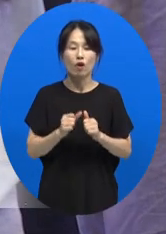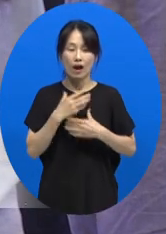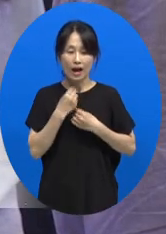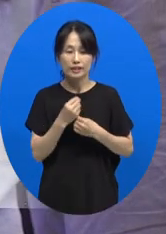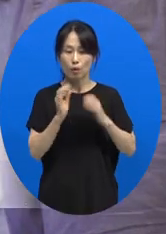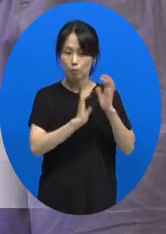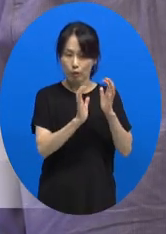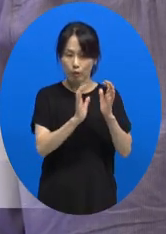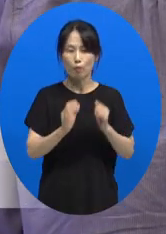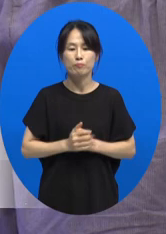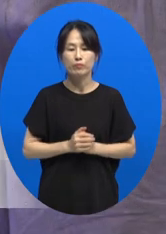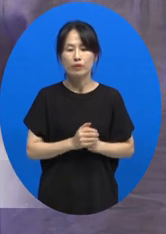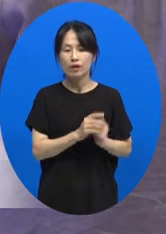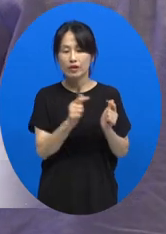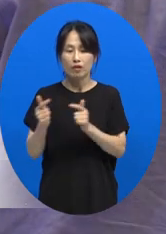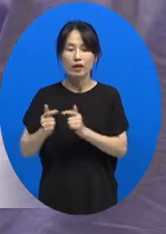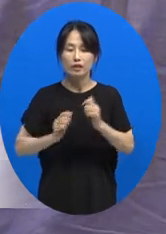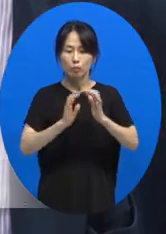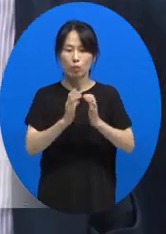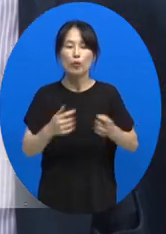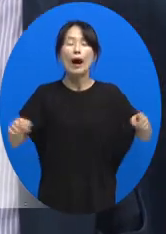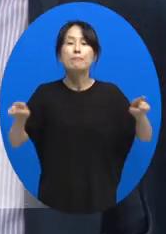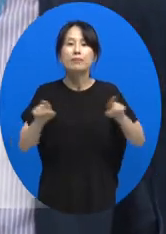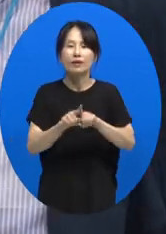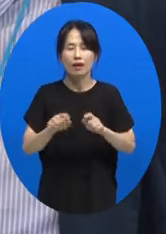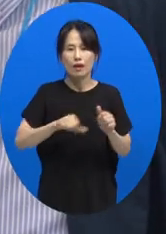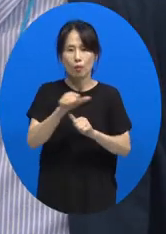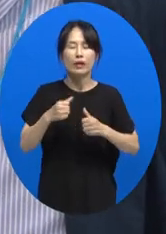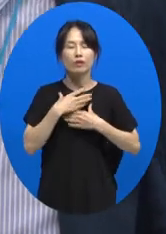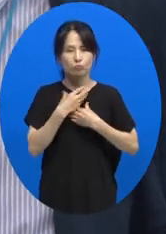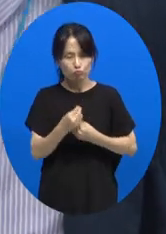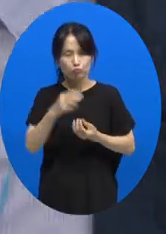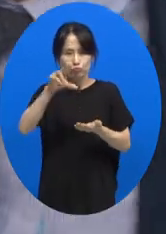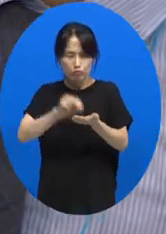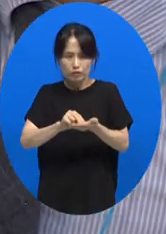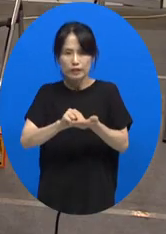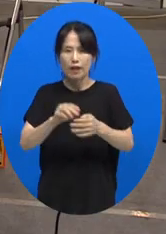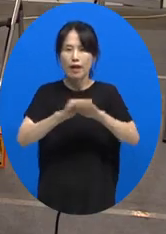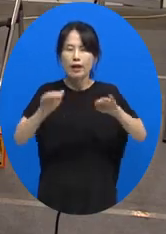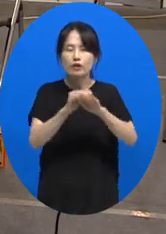환경안전포럼, 청정대기 국제포럼 등도 함께 진행해 환경안전과 대기 문제